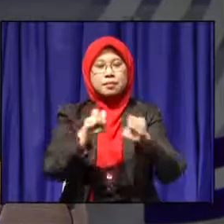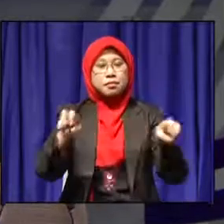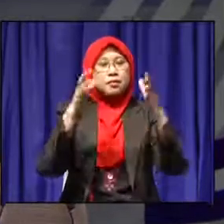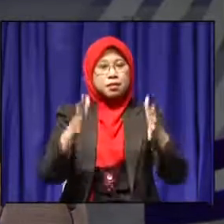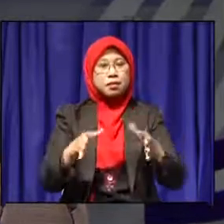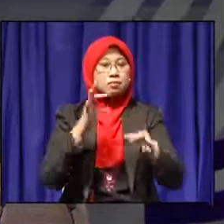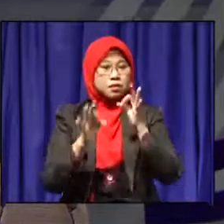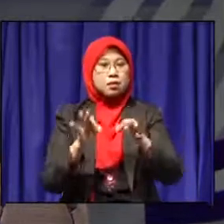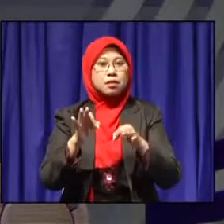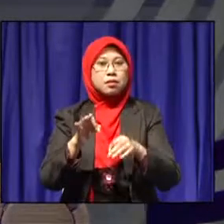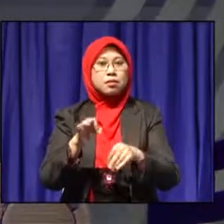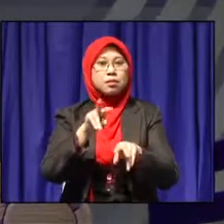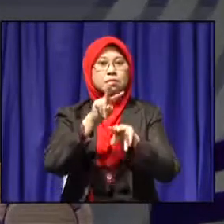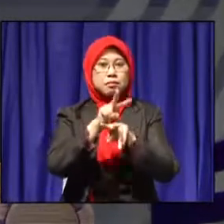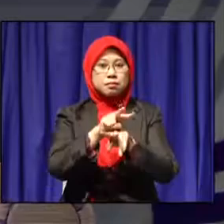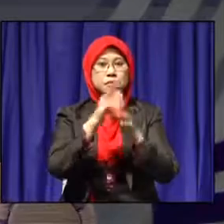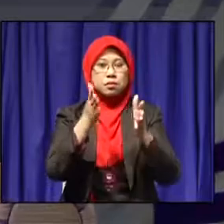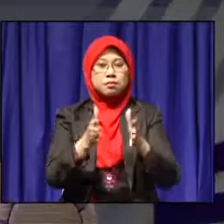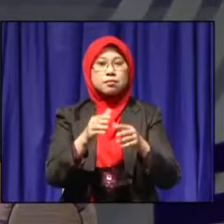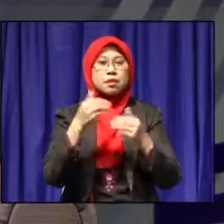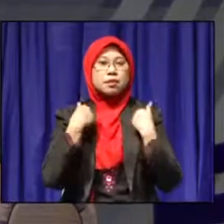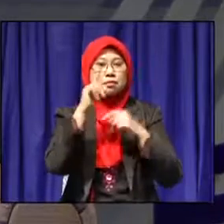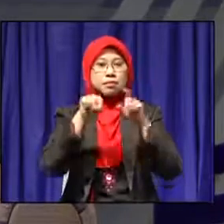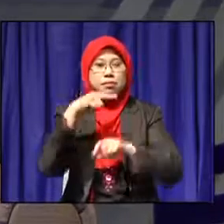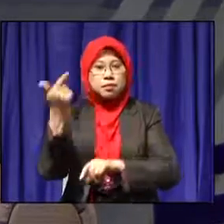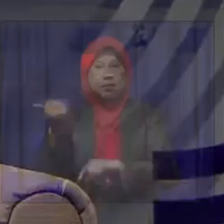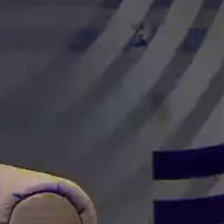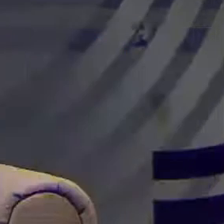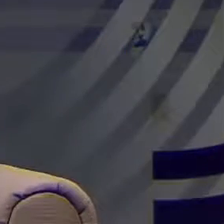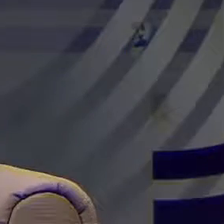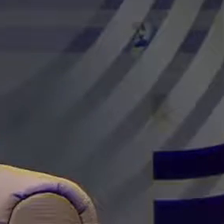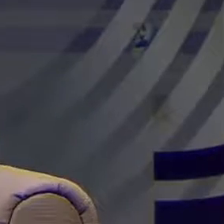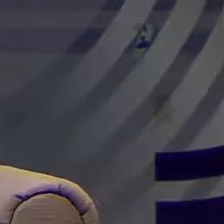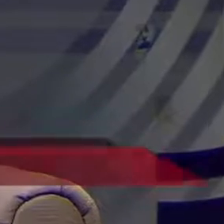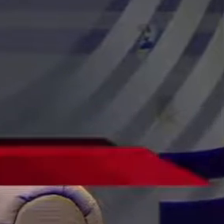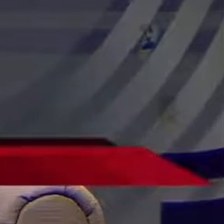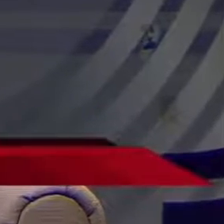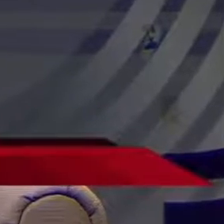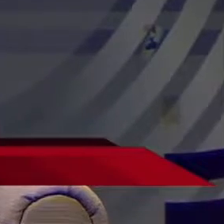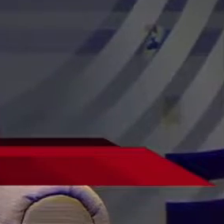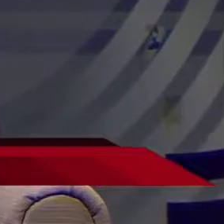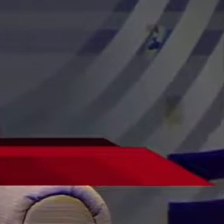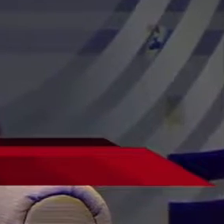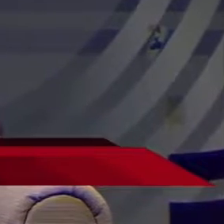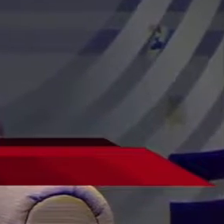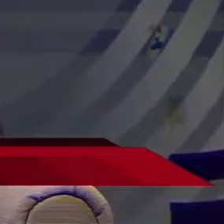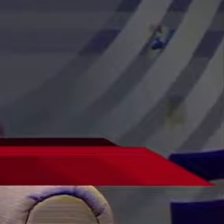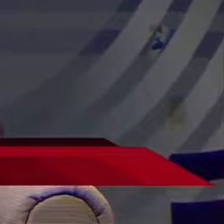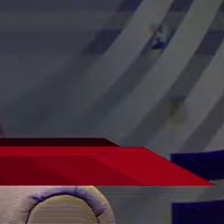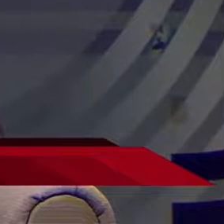tadi dan sekiranya penonton ada persoalan lain boleh layari portal Rasmi bahagian pembangunan kurikulum di laman sesawang